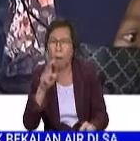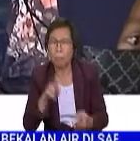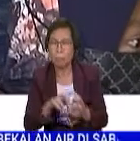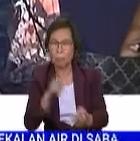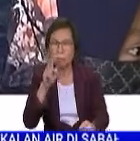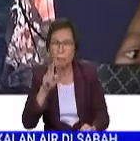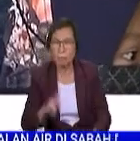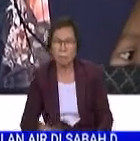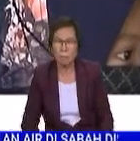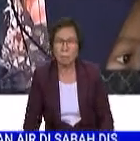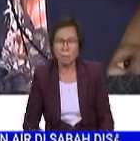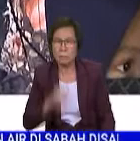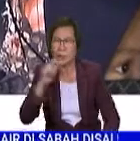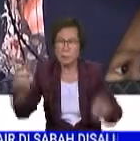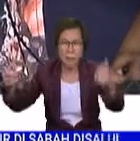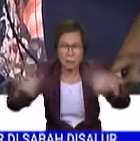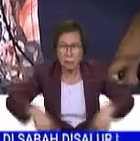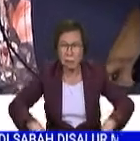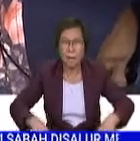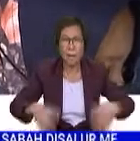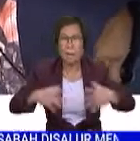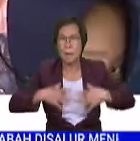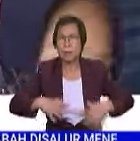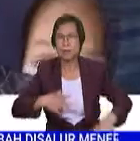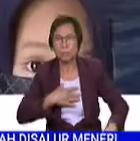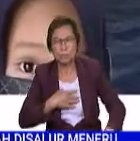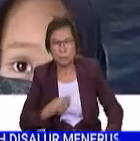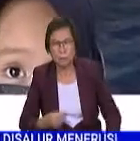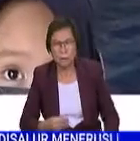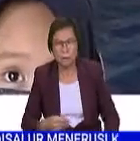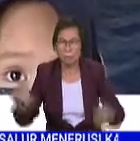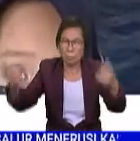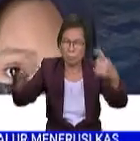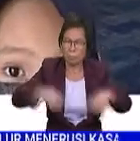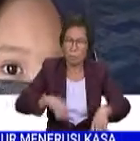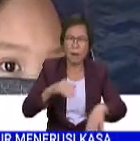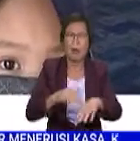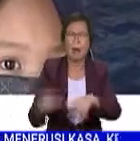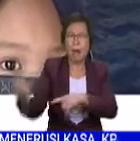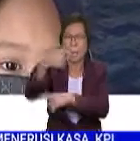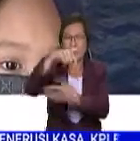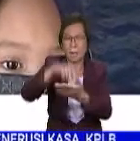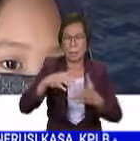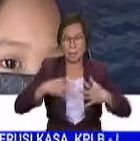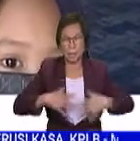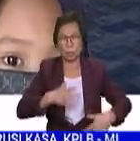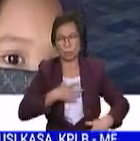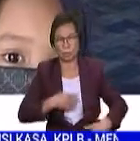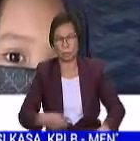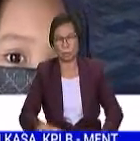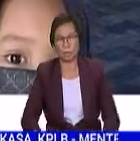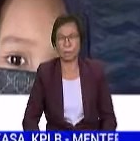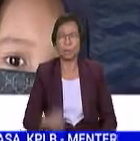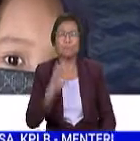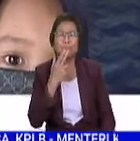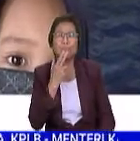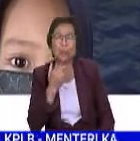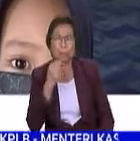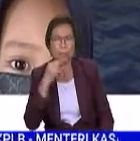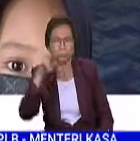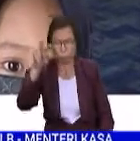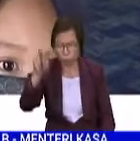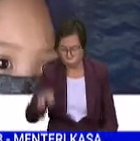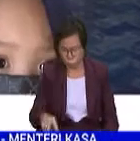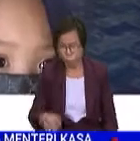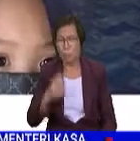tak ada mari pagi, tak ada pakai baju putih kata-kata mari. Hari ni pakai baju putih kata pakai stok ke comel lah.